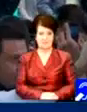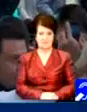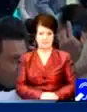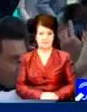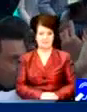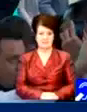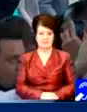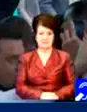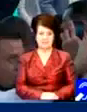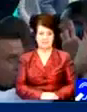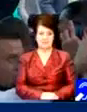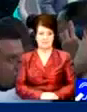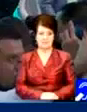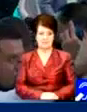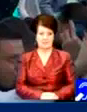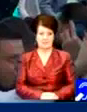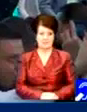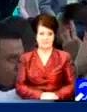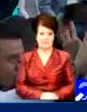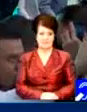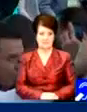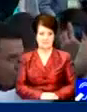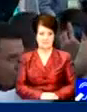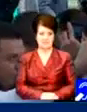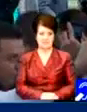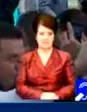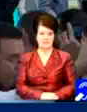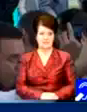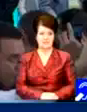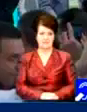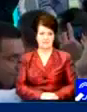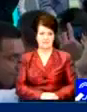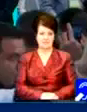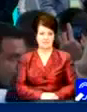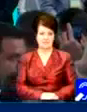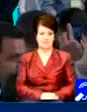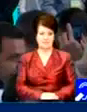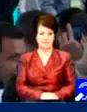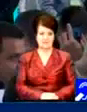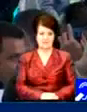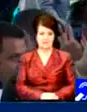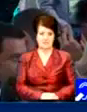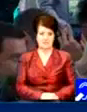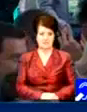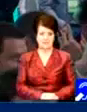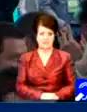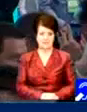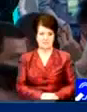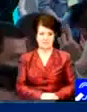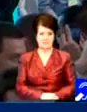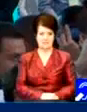вже договорюємося, об'єднуємося. Ми ні з ким не договорюємося. Ми молоді люди, ми не хочемо, чесно говоря, бачити все